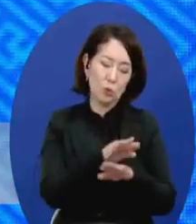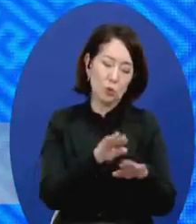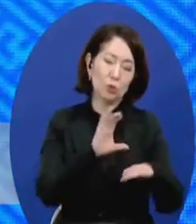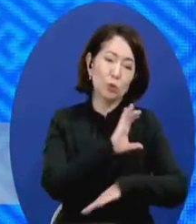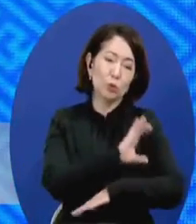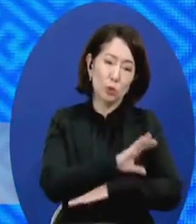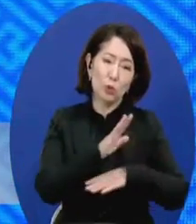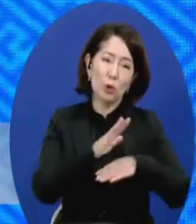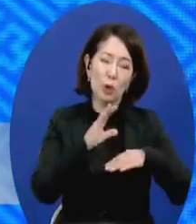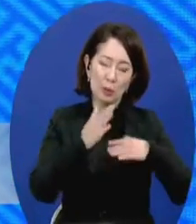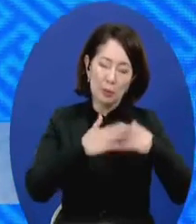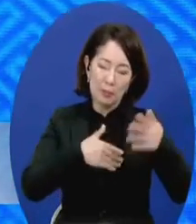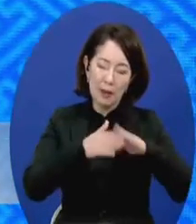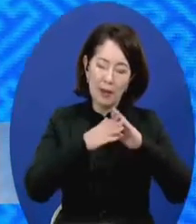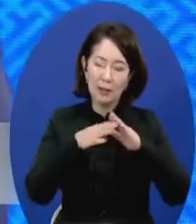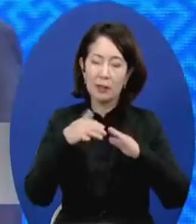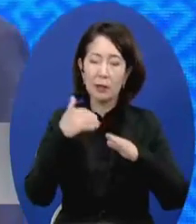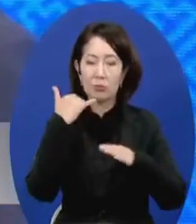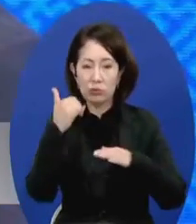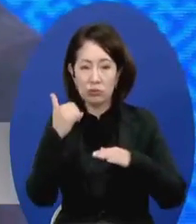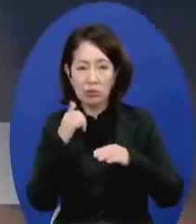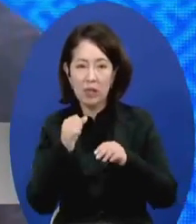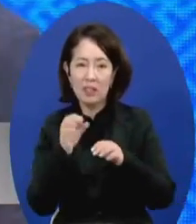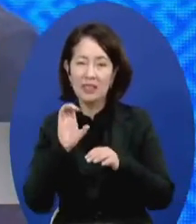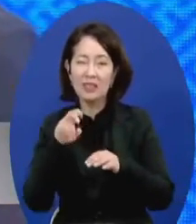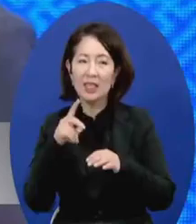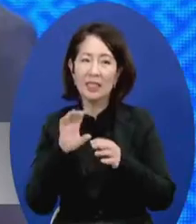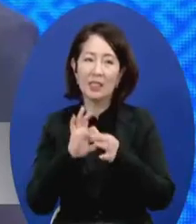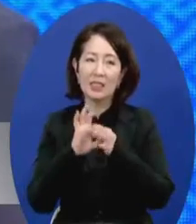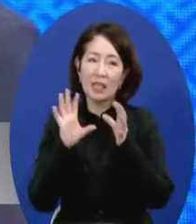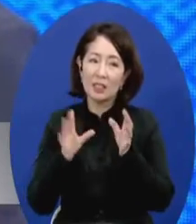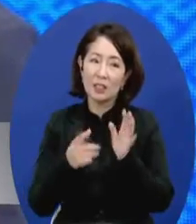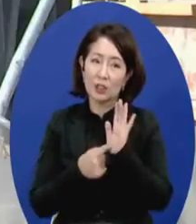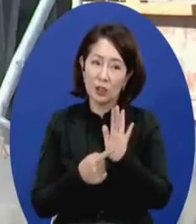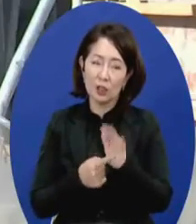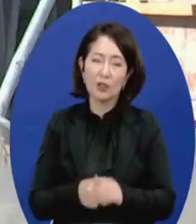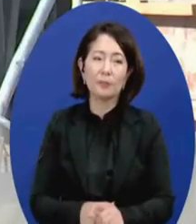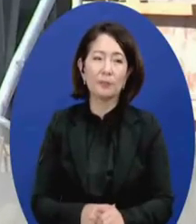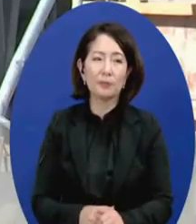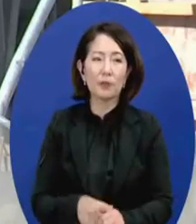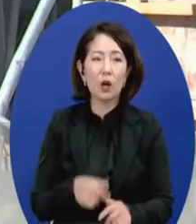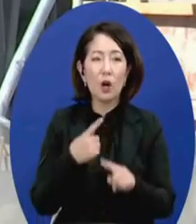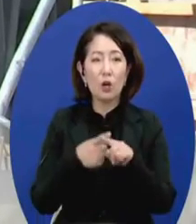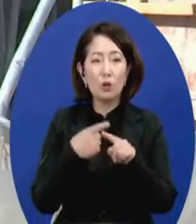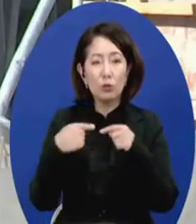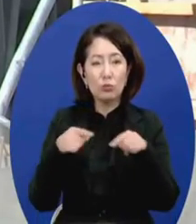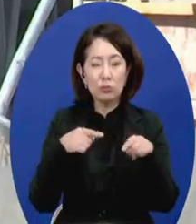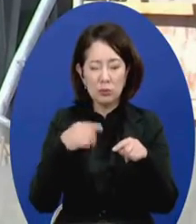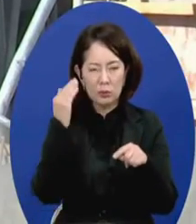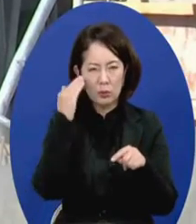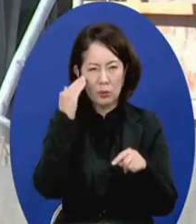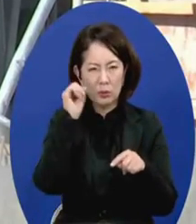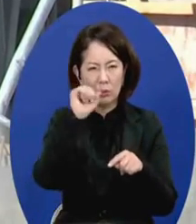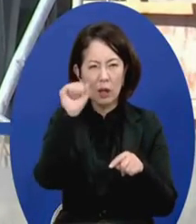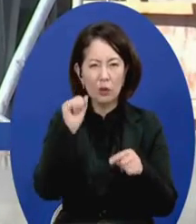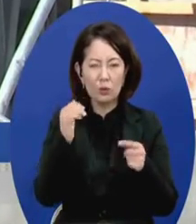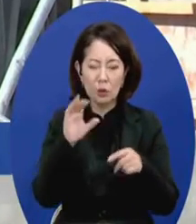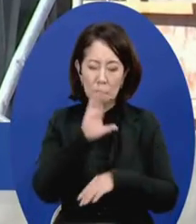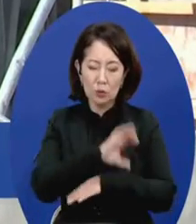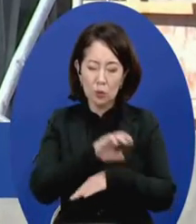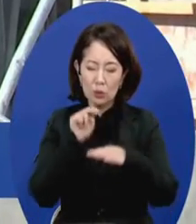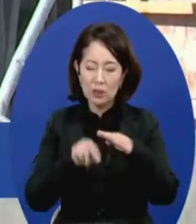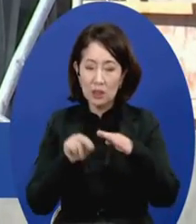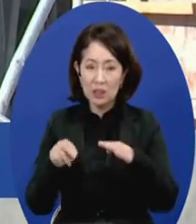хүүхдийн сургуулийн байрлах, үрэн холбооны дахин дамжуулах станц ашиглалтанд ороод байгаа юм аа. Өдөгийн сумдад хамгийн толгомдож байгаа асуудал бол